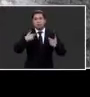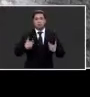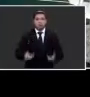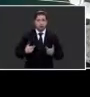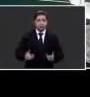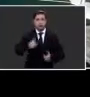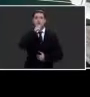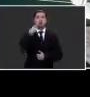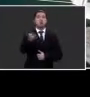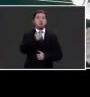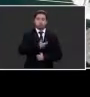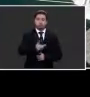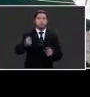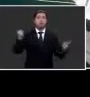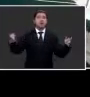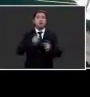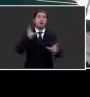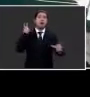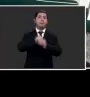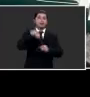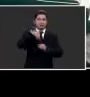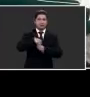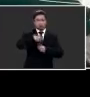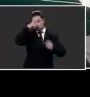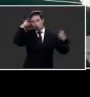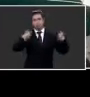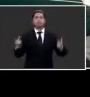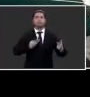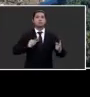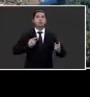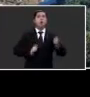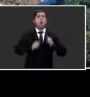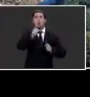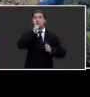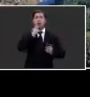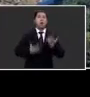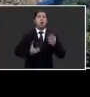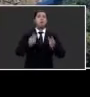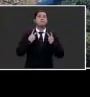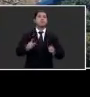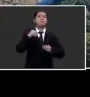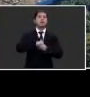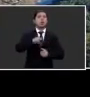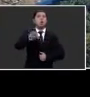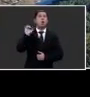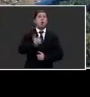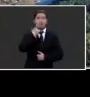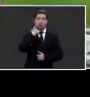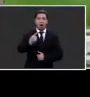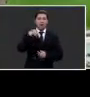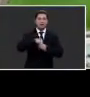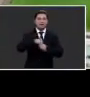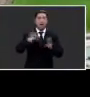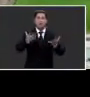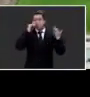ve sulama Tesisleri sayesinde ülkemizin kullanılabilir su kaynaklarının Önemli bir kısmını